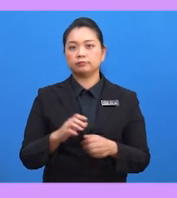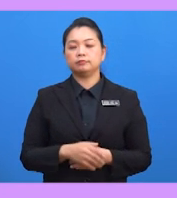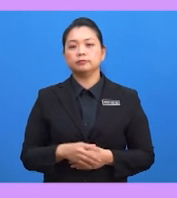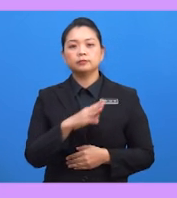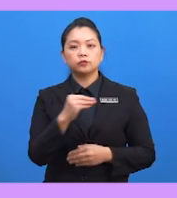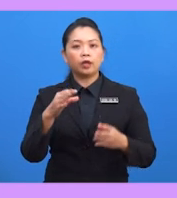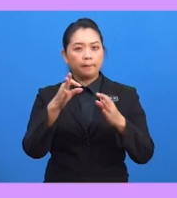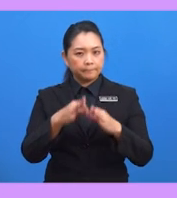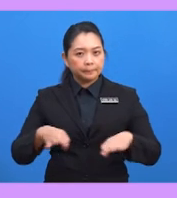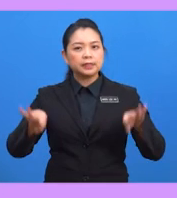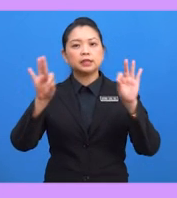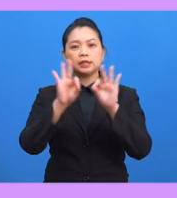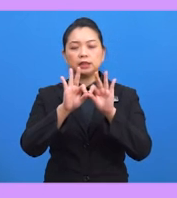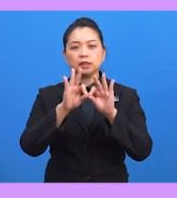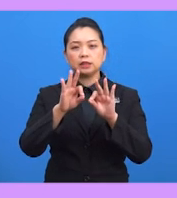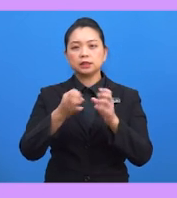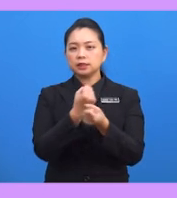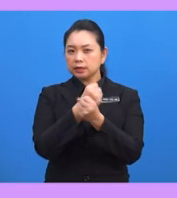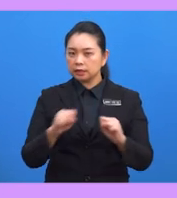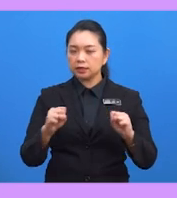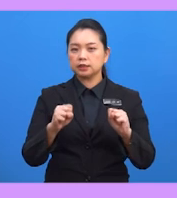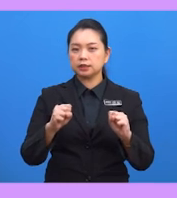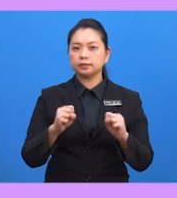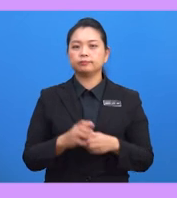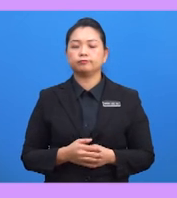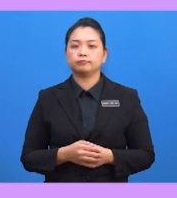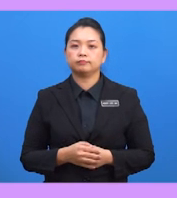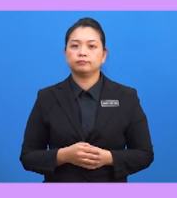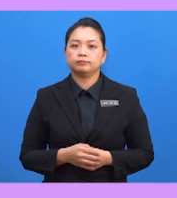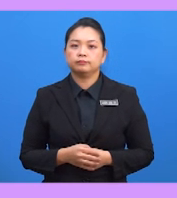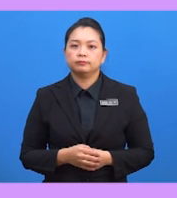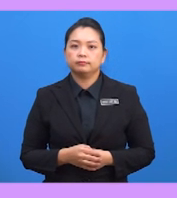dan kepentingan menyediakan belanjawan peribadi.